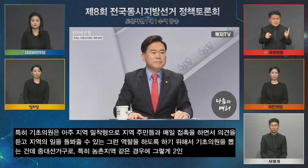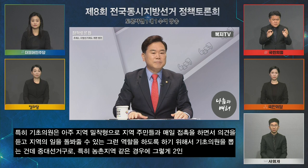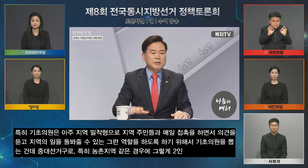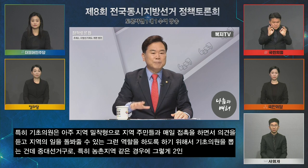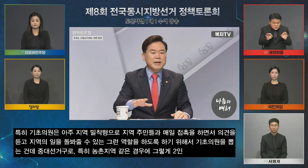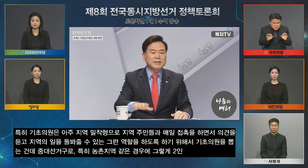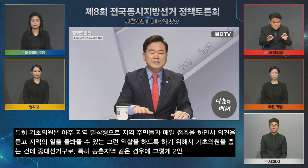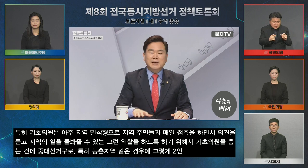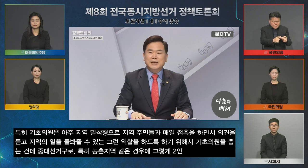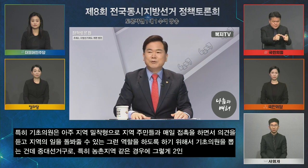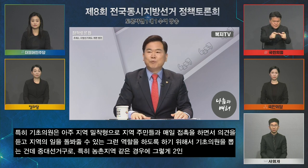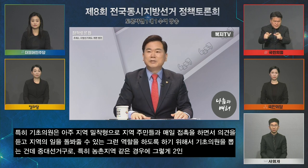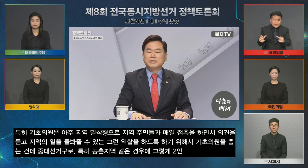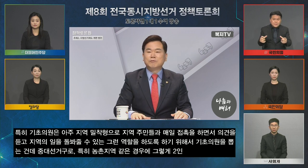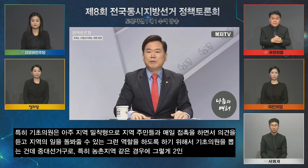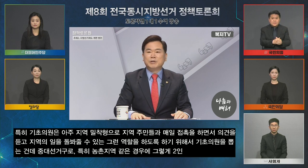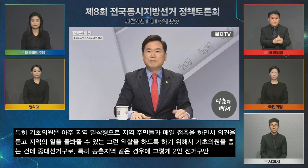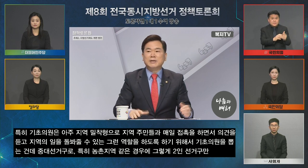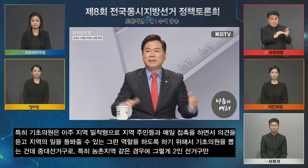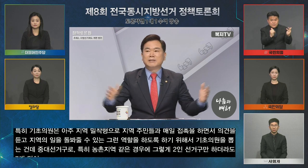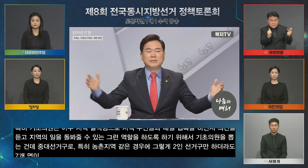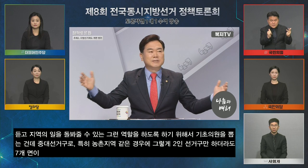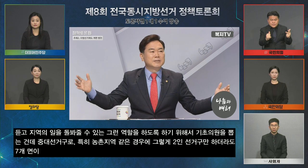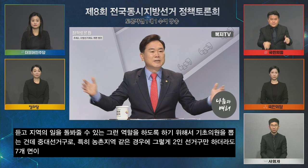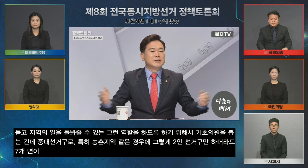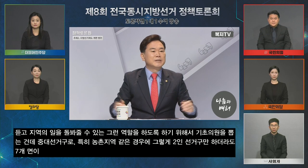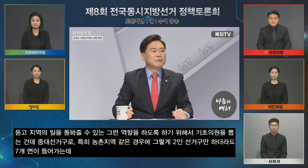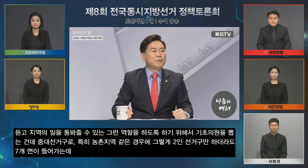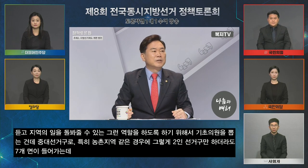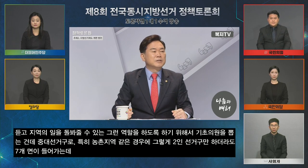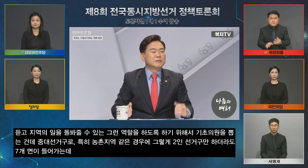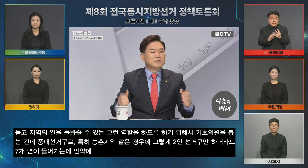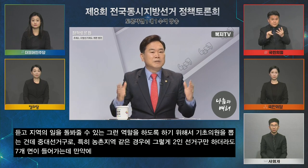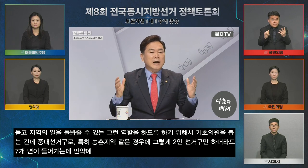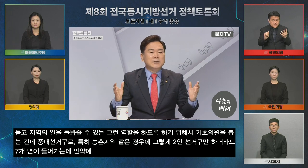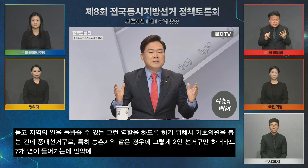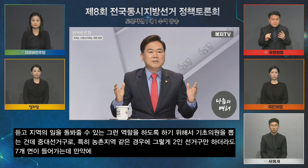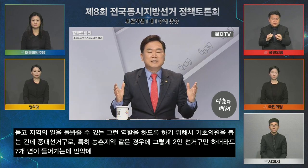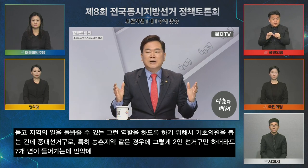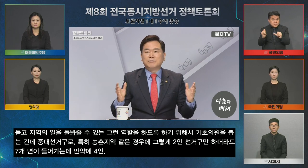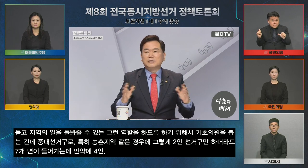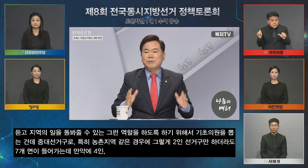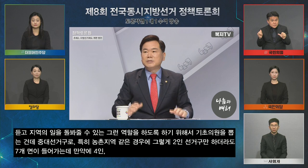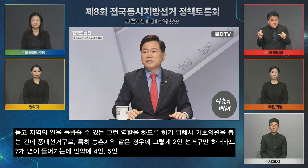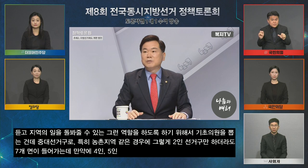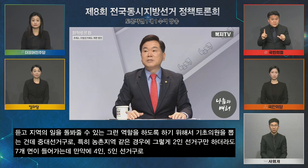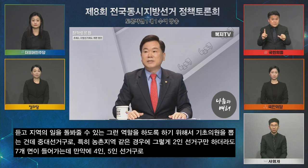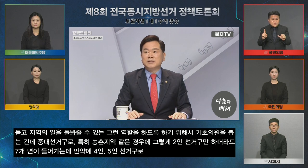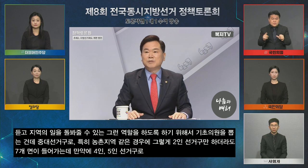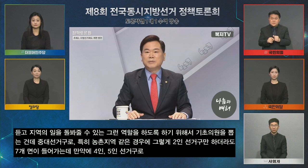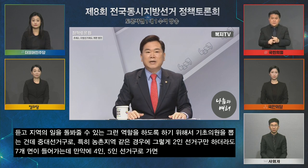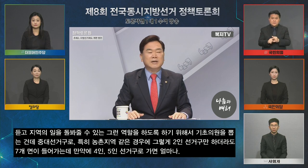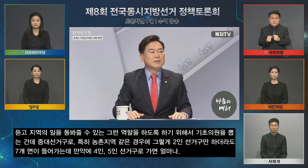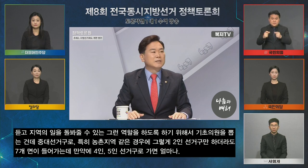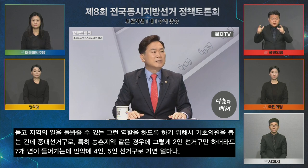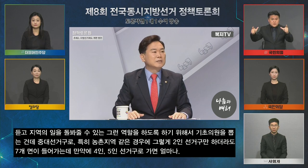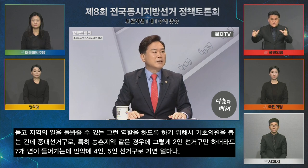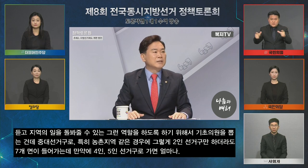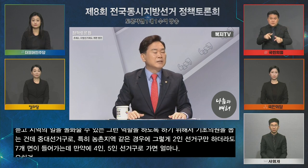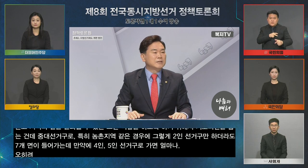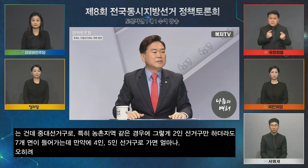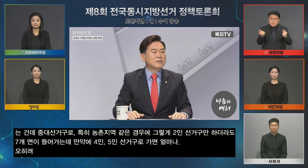만약에 4인, 5인 선거구만 하면 얼마나 이게 오히려 강력 의원하고 차별성이 없어진다는 겁니다.